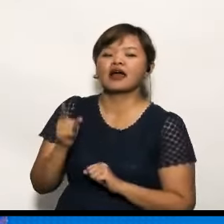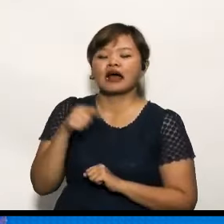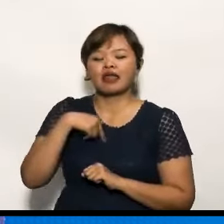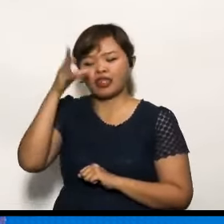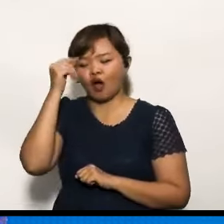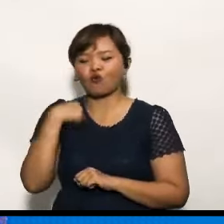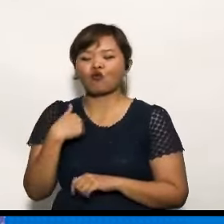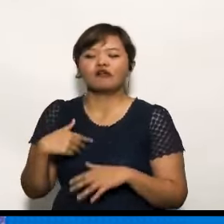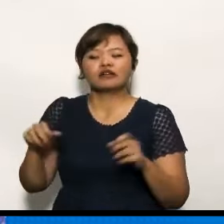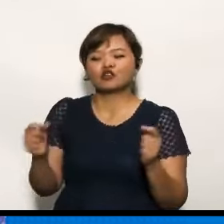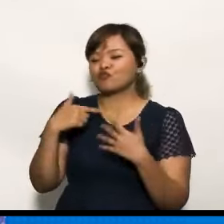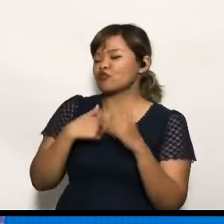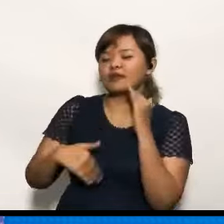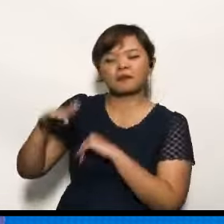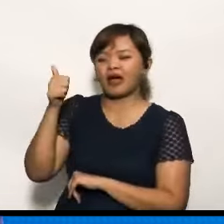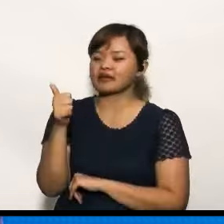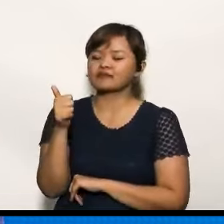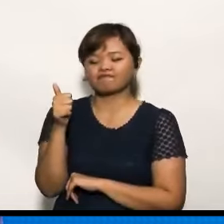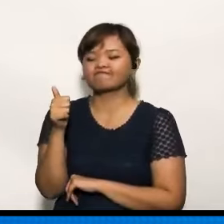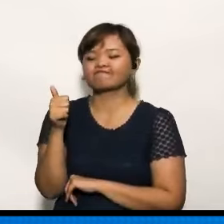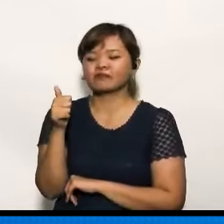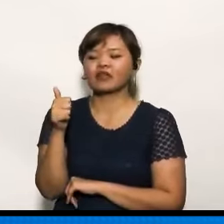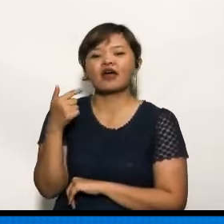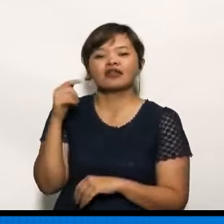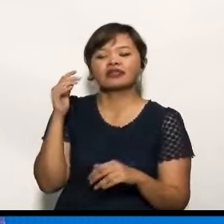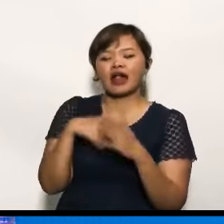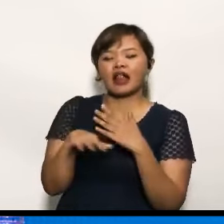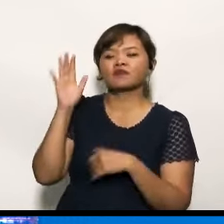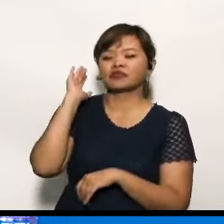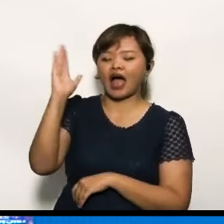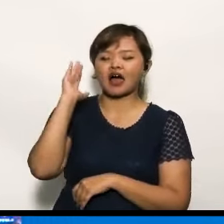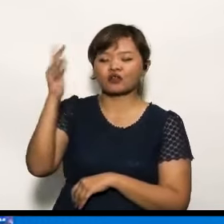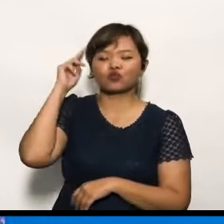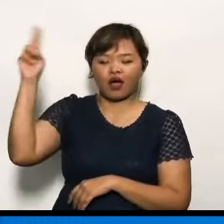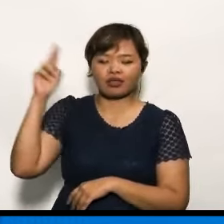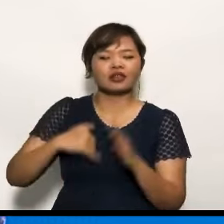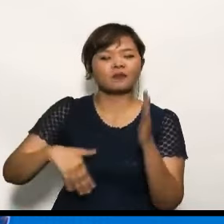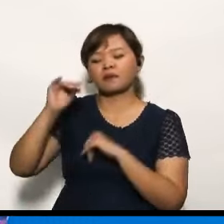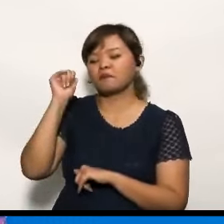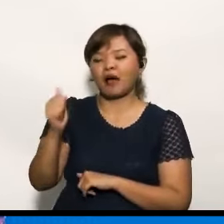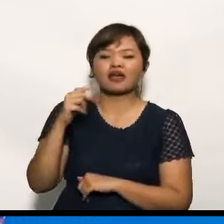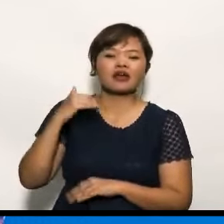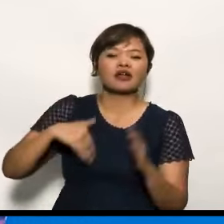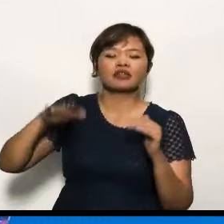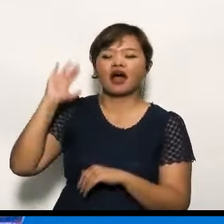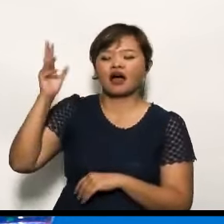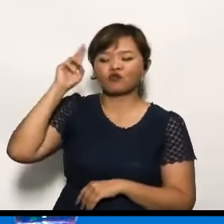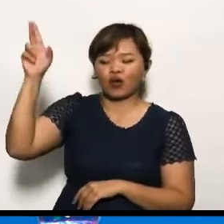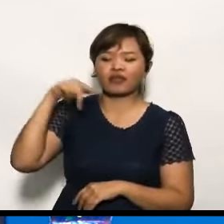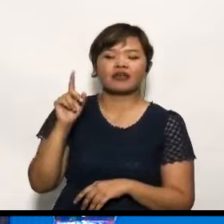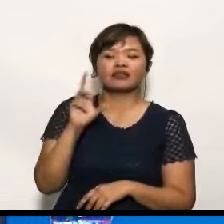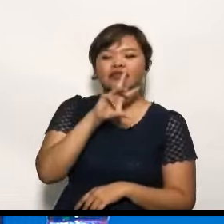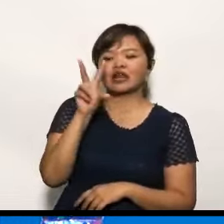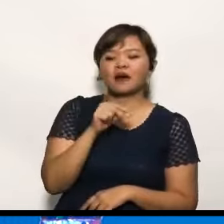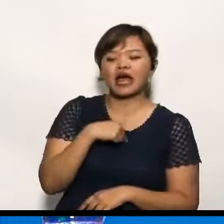life is better. Hidupku ini is better in Your hand. Lebih baik di tangan Engkau dibanding tangan aku